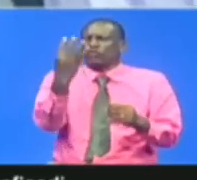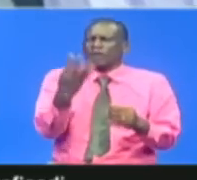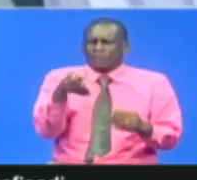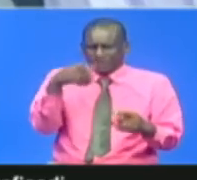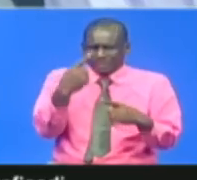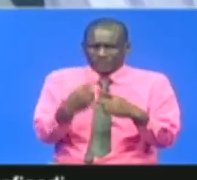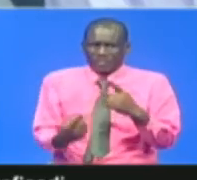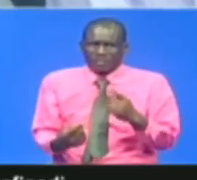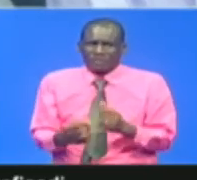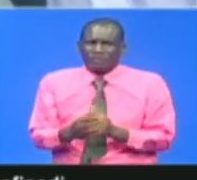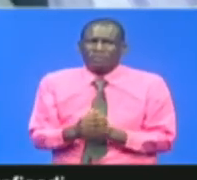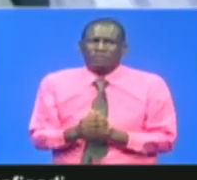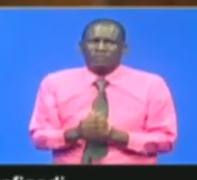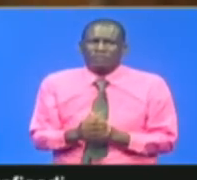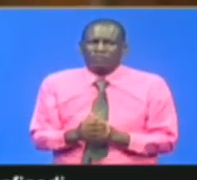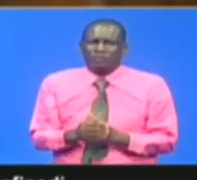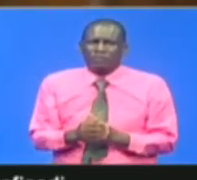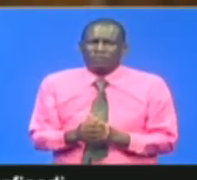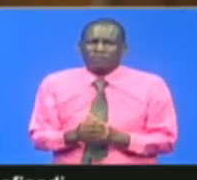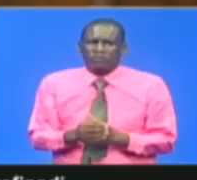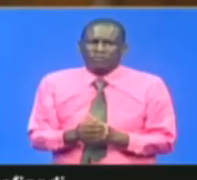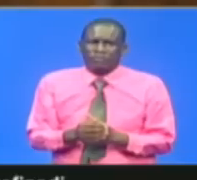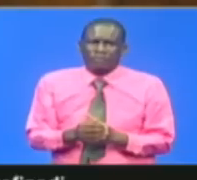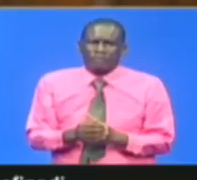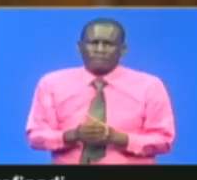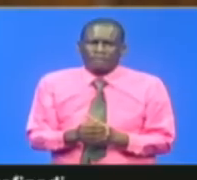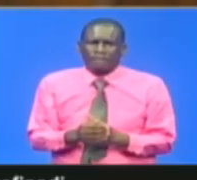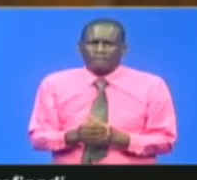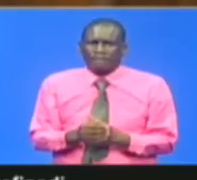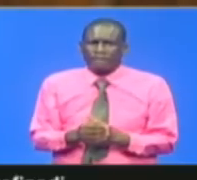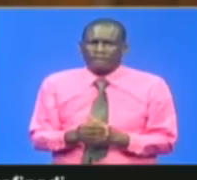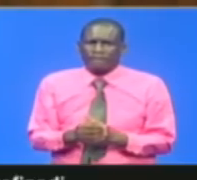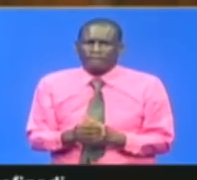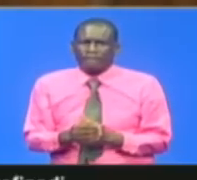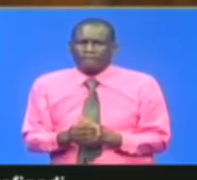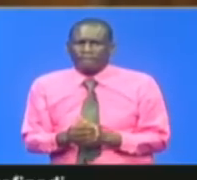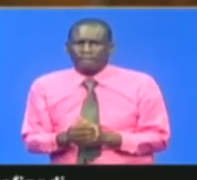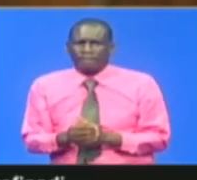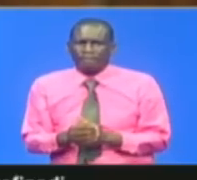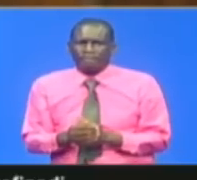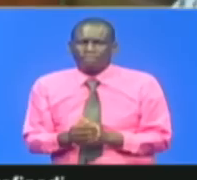huu.